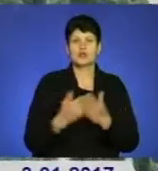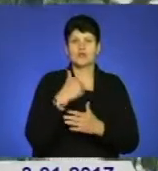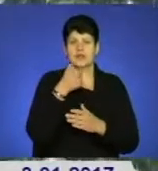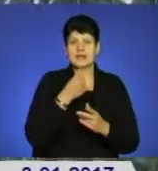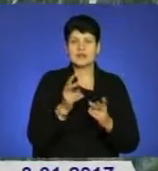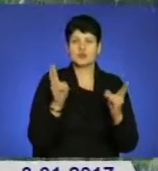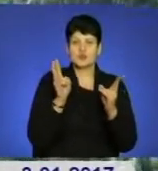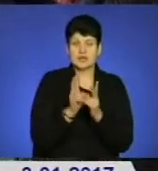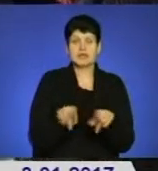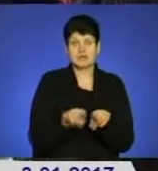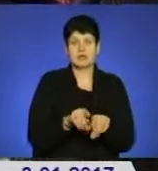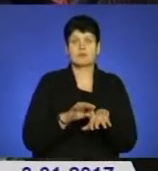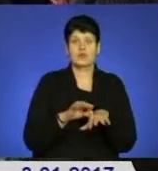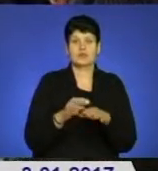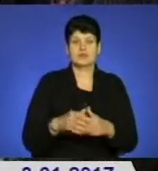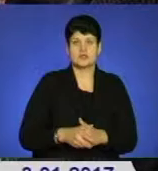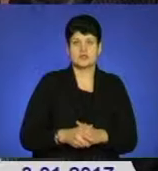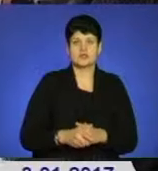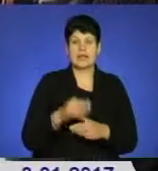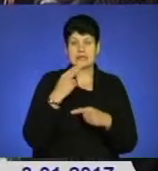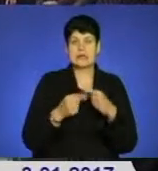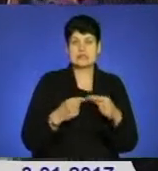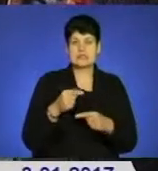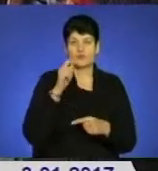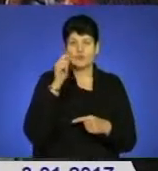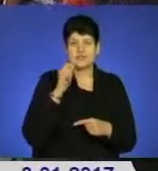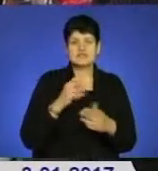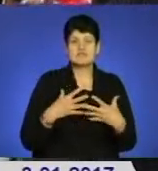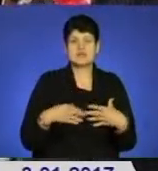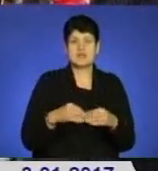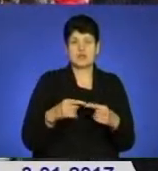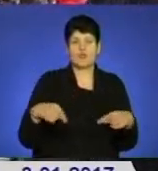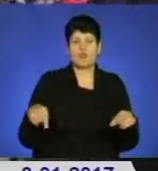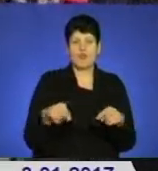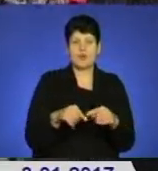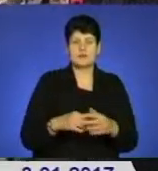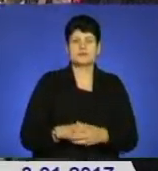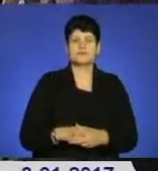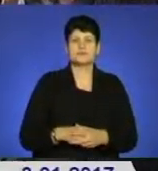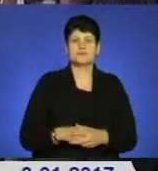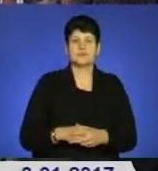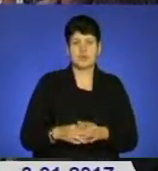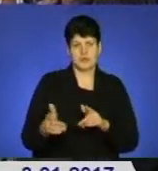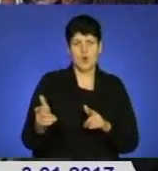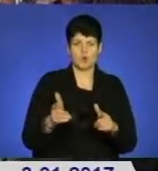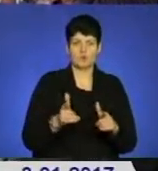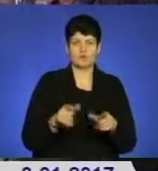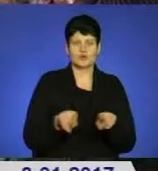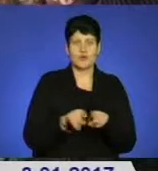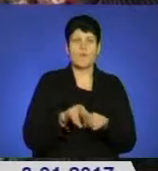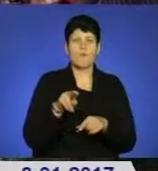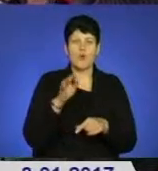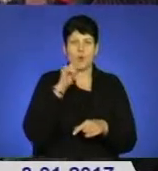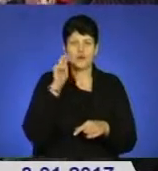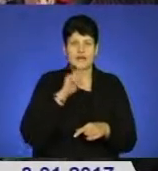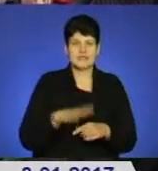так його і проведеш. Традиційно, як українці, в сімейному колі, але наготовлено теж було по-українськи. Все,